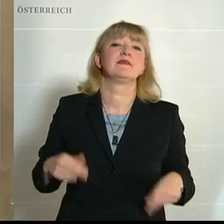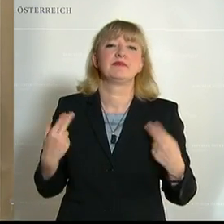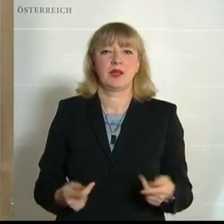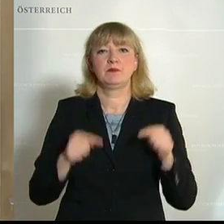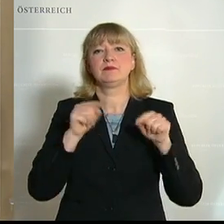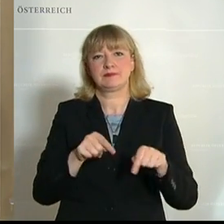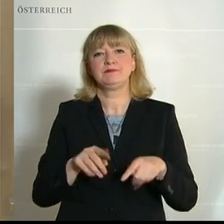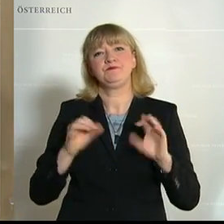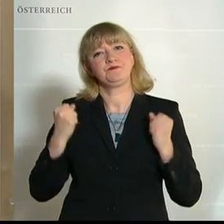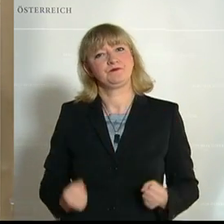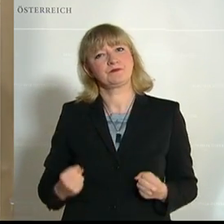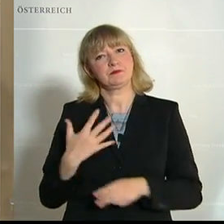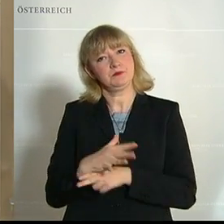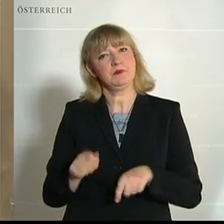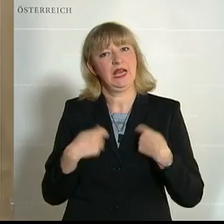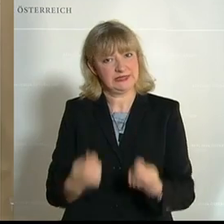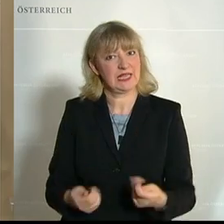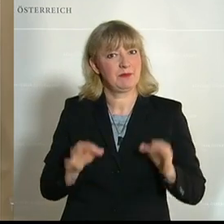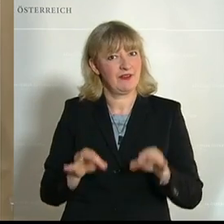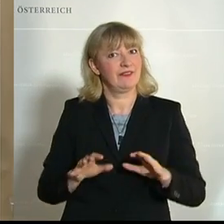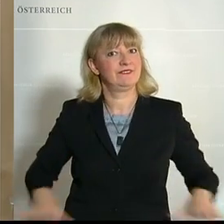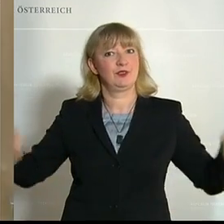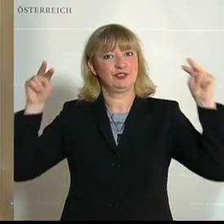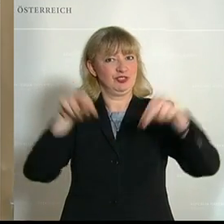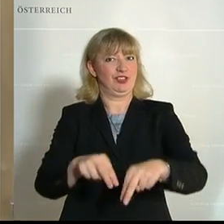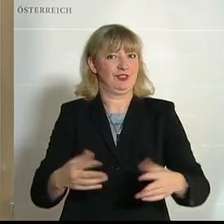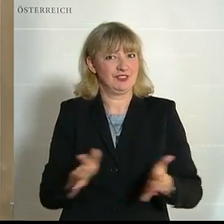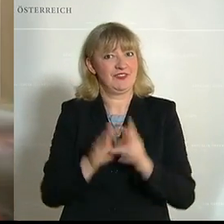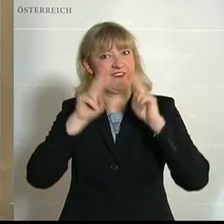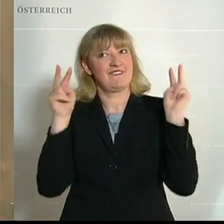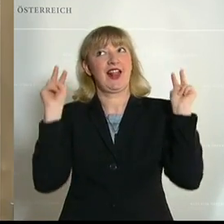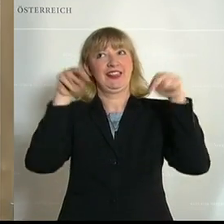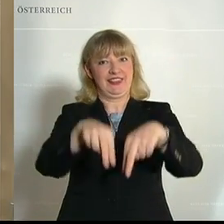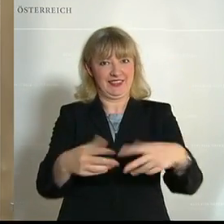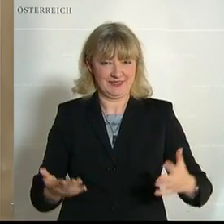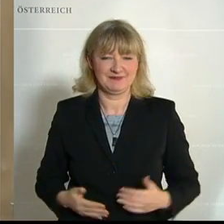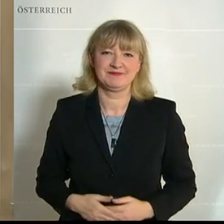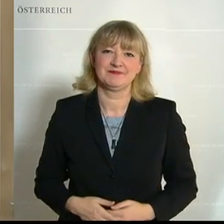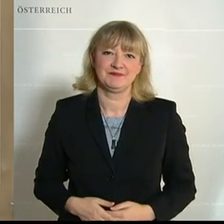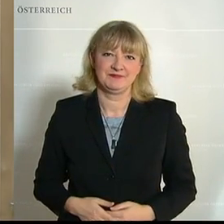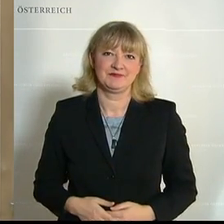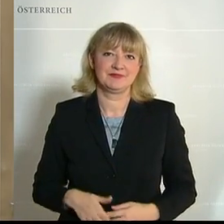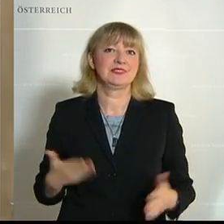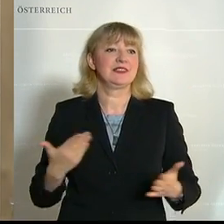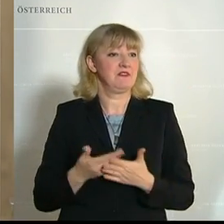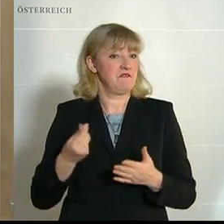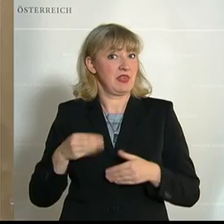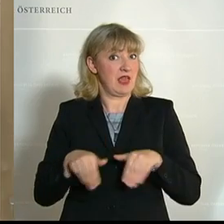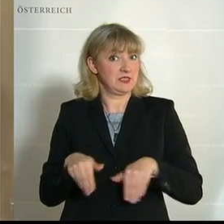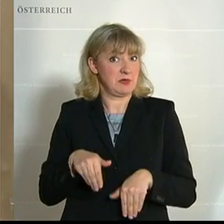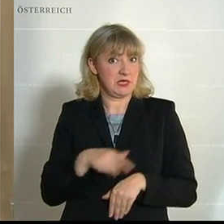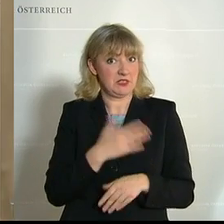wir dort ein sicherer Gastgeber für dieses Schaufenster in die Welt hinaus waren. Und wenn der Herr